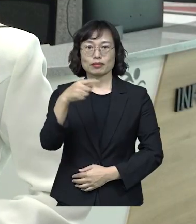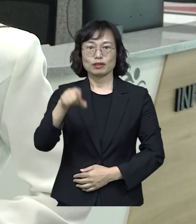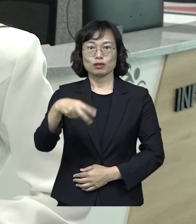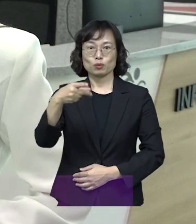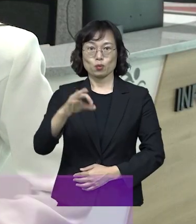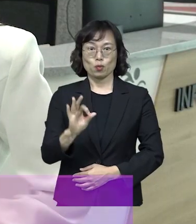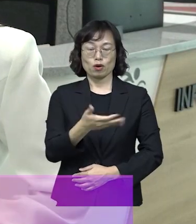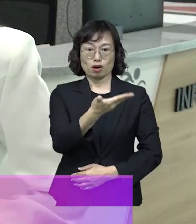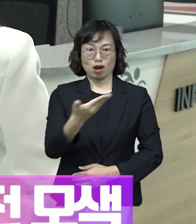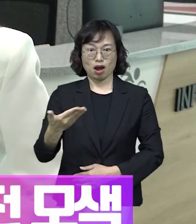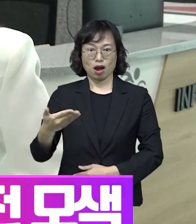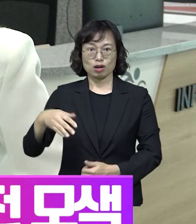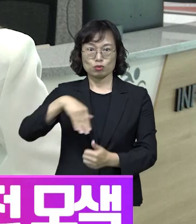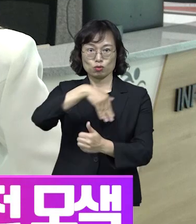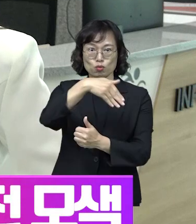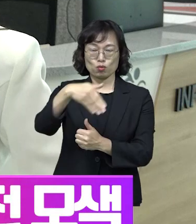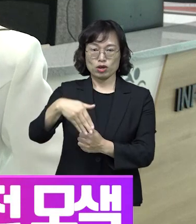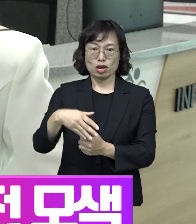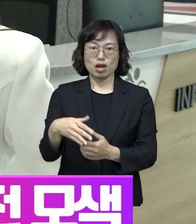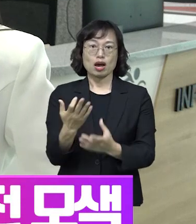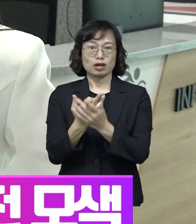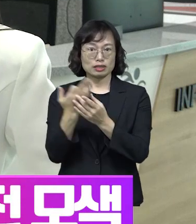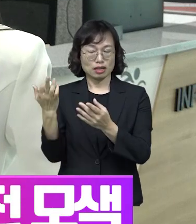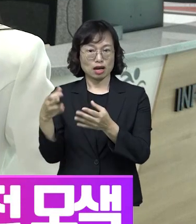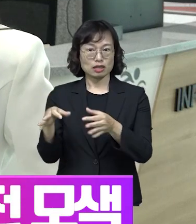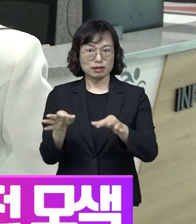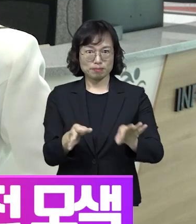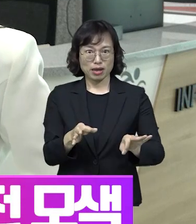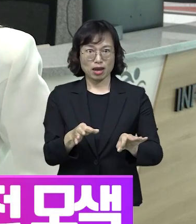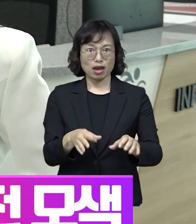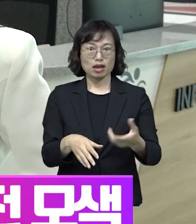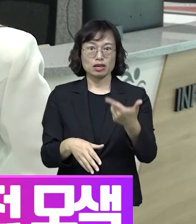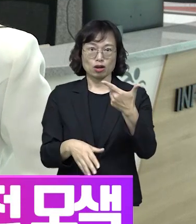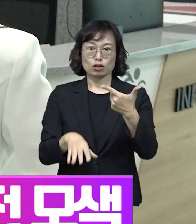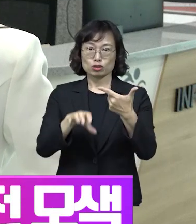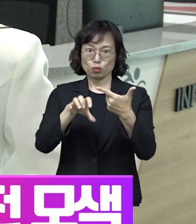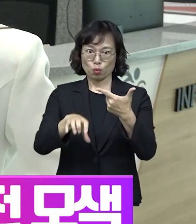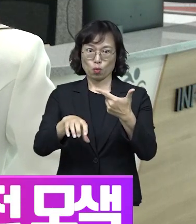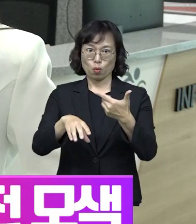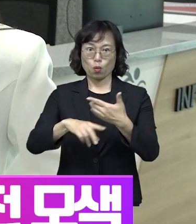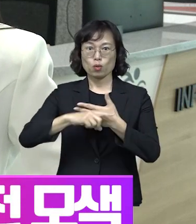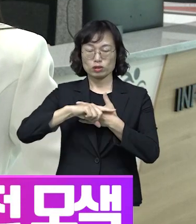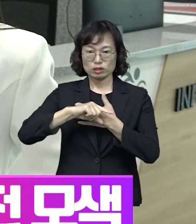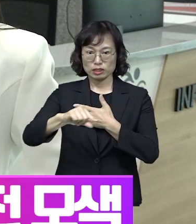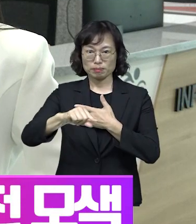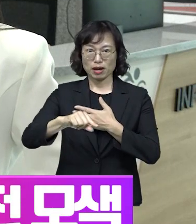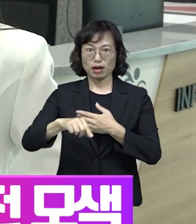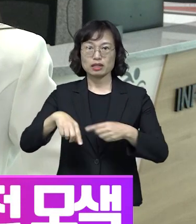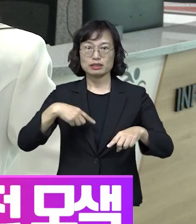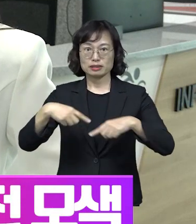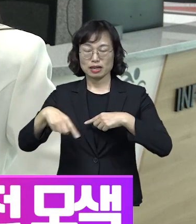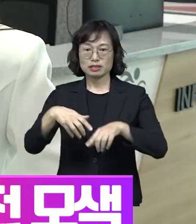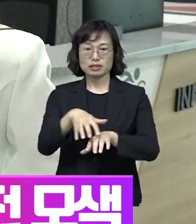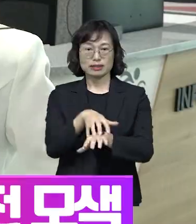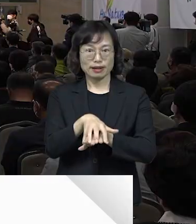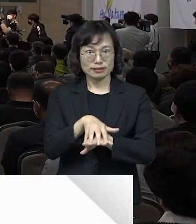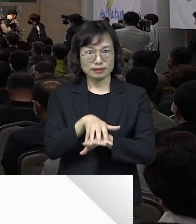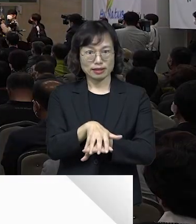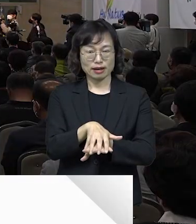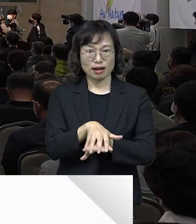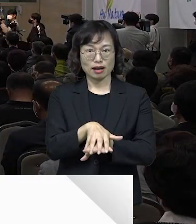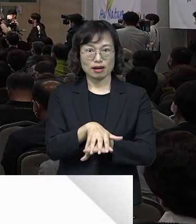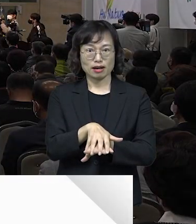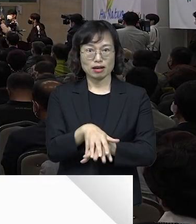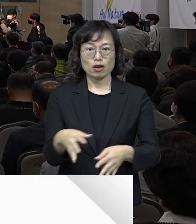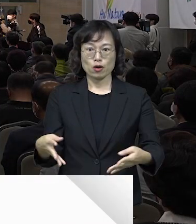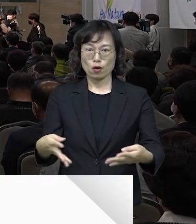낙동강을 끼고 있는 양산시와 김해시, 부산의 북구, 사산구, 사하구, 강서구 등 6개 지방자치단체가